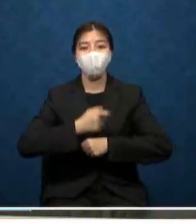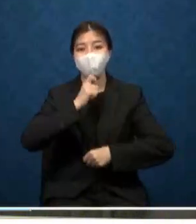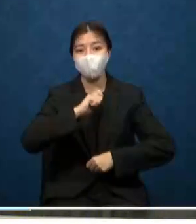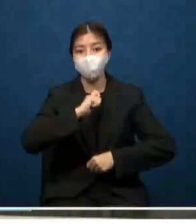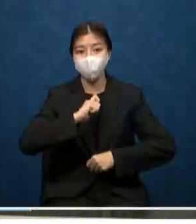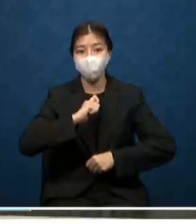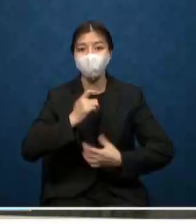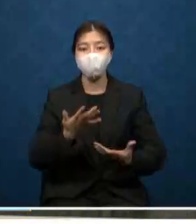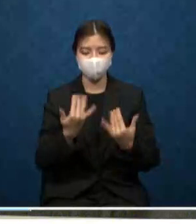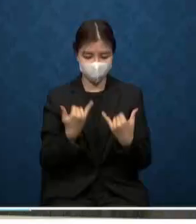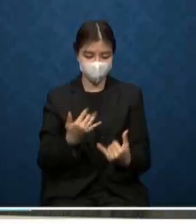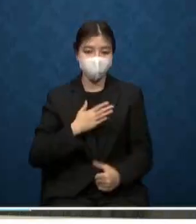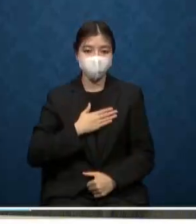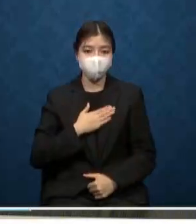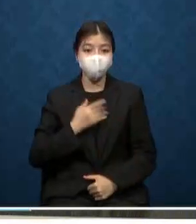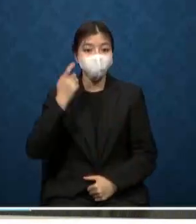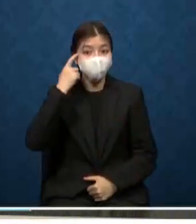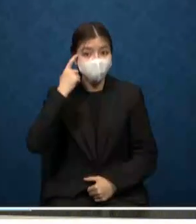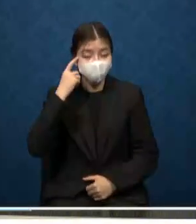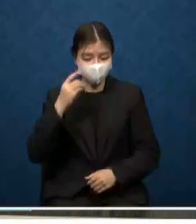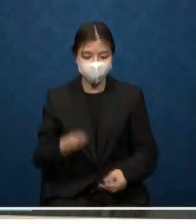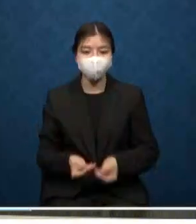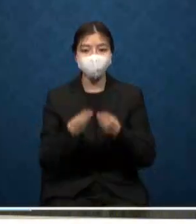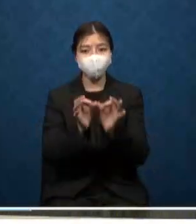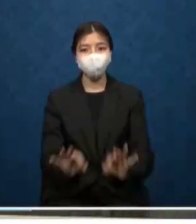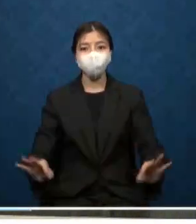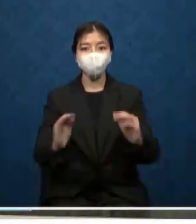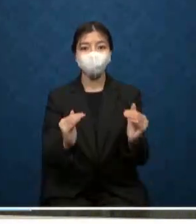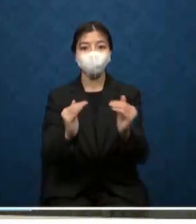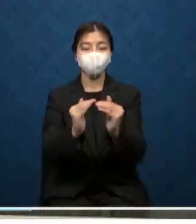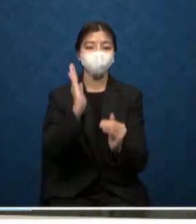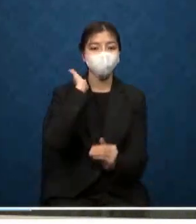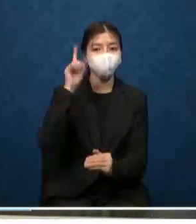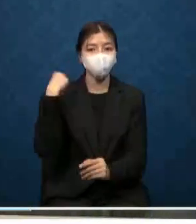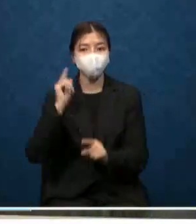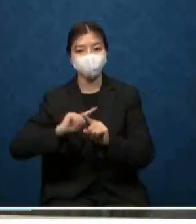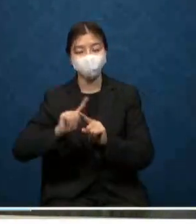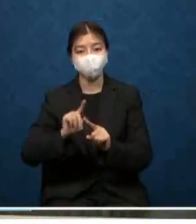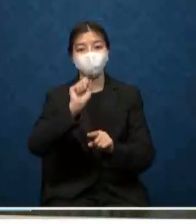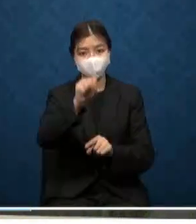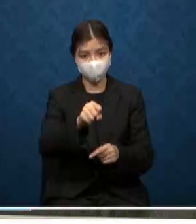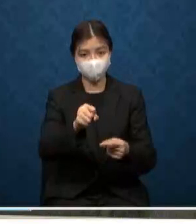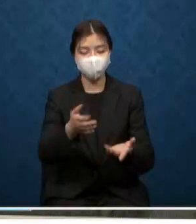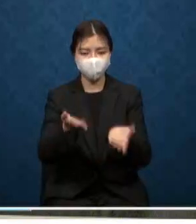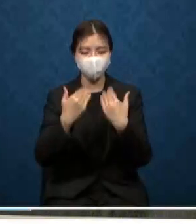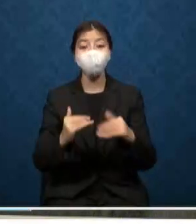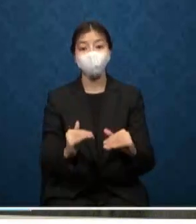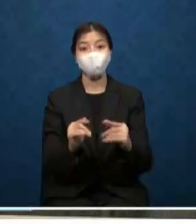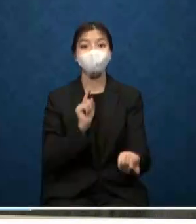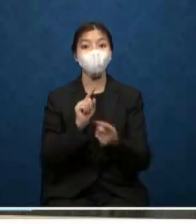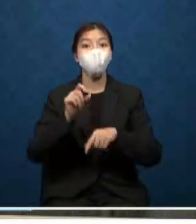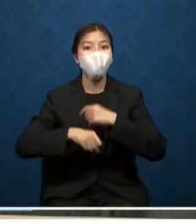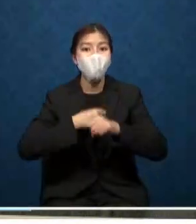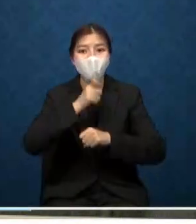ในส่วนตัวผมเองนั้นเมื่อเราให้ความเสมอภาคทางเพศได้แล้วเราจำเป็นจะต้องดูความเสมอภาคระหว่างวัยโลกยุควัน